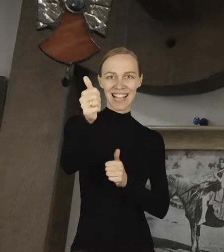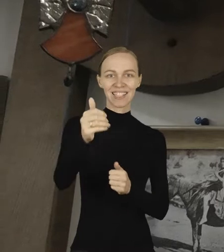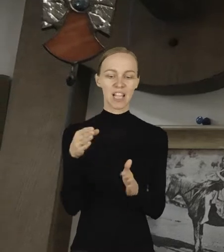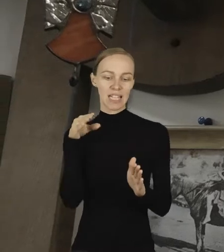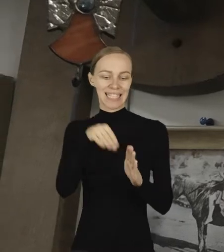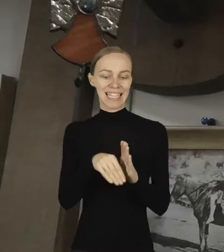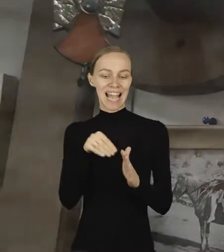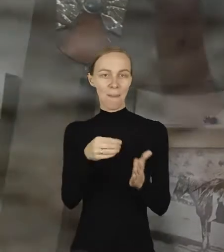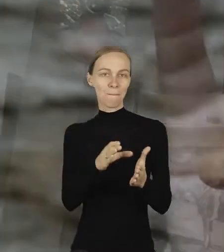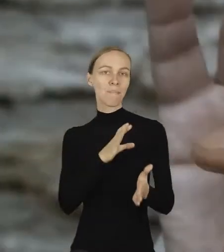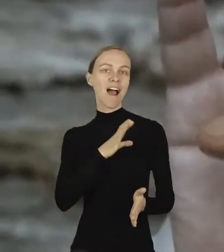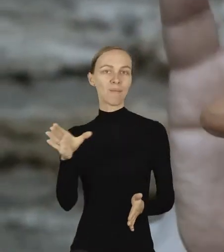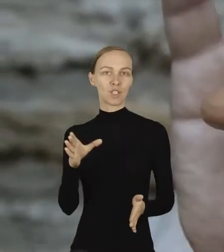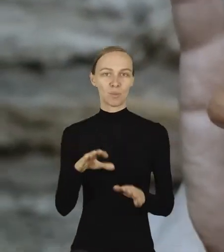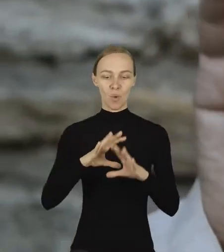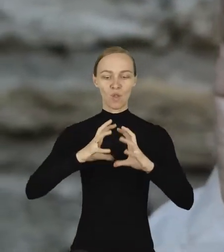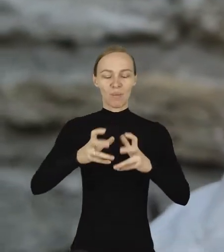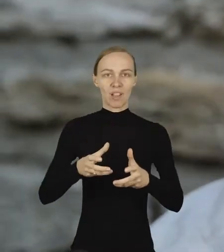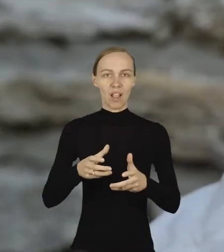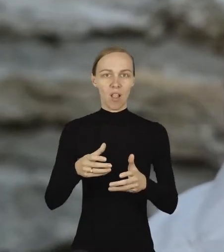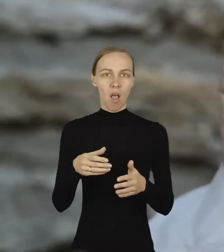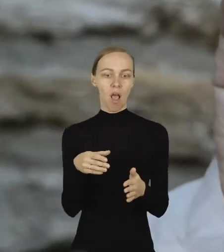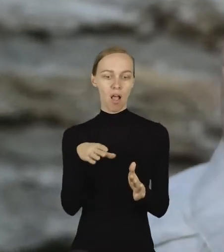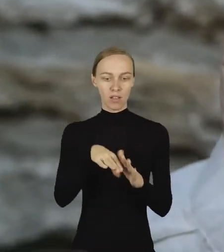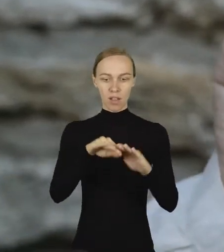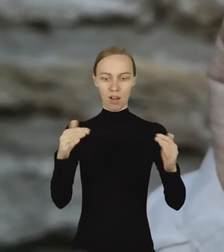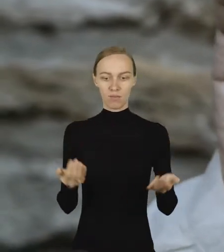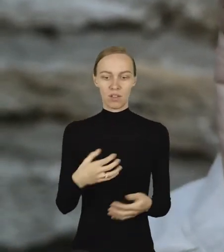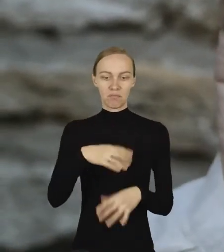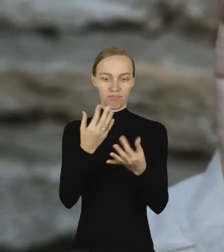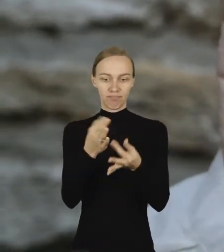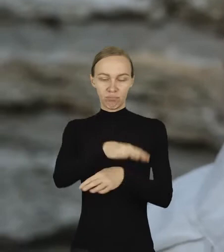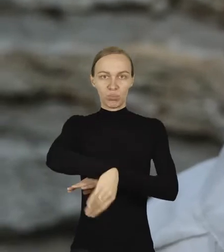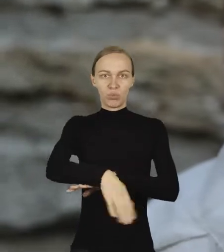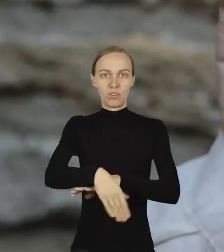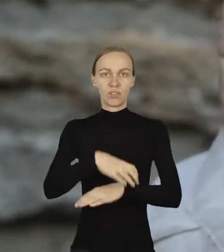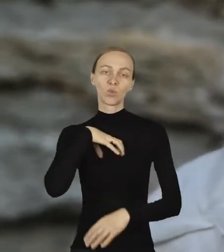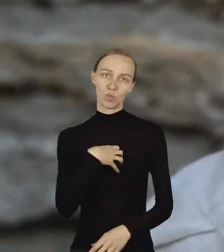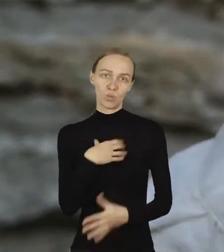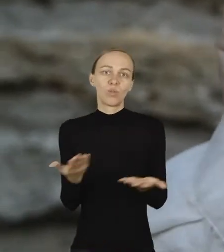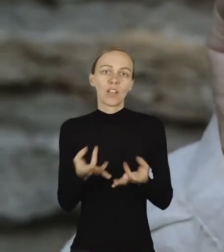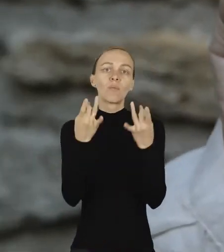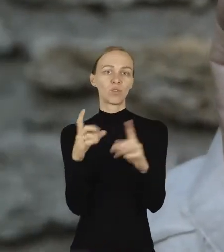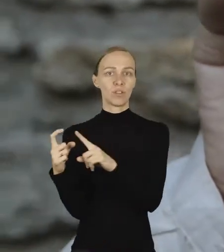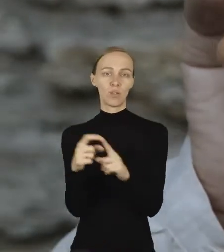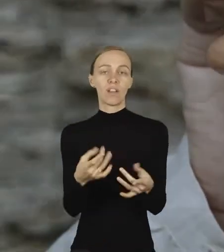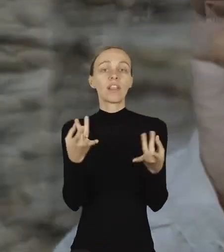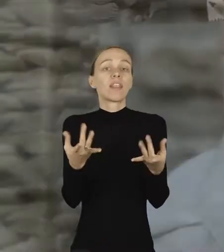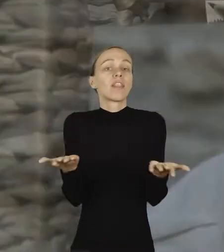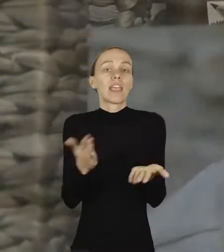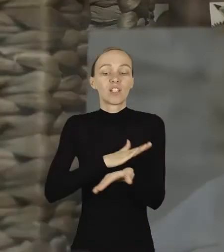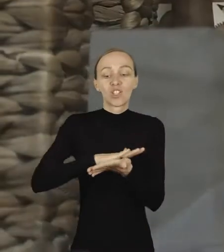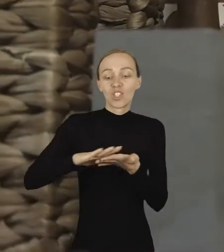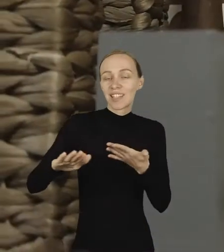планету, але скарбниці душ чомусь пусті. Сумуємо, де ті слова прості, де чисті